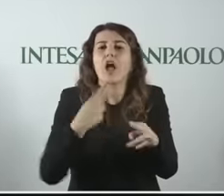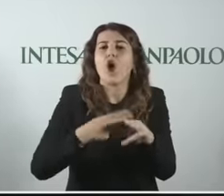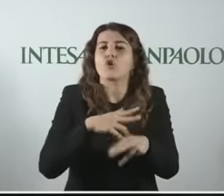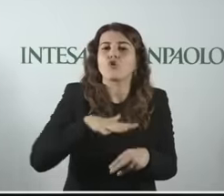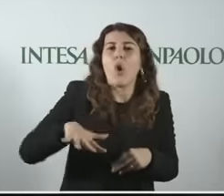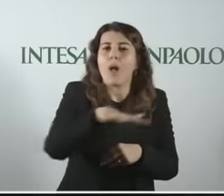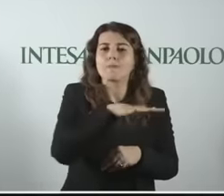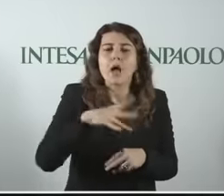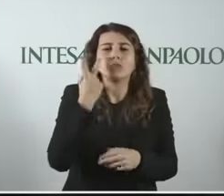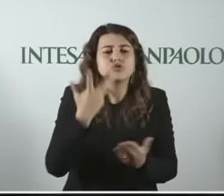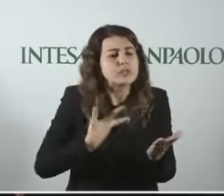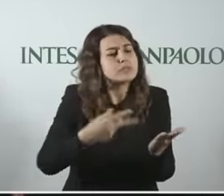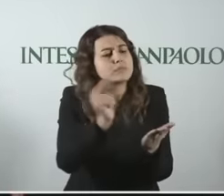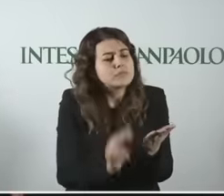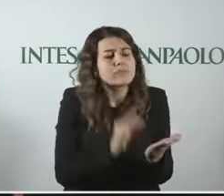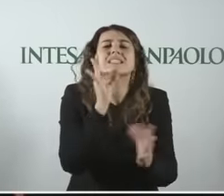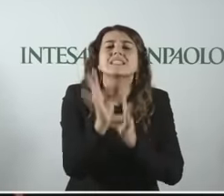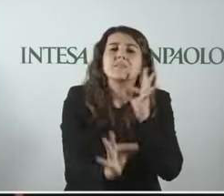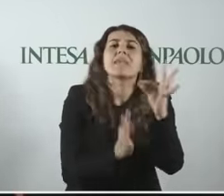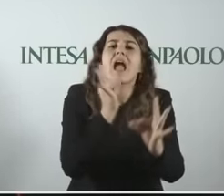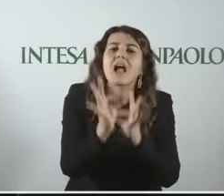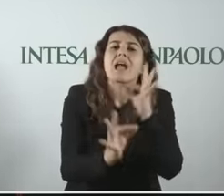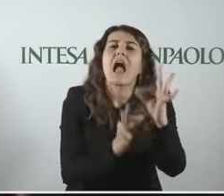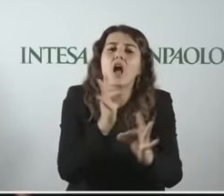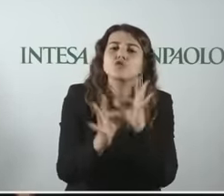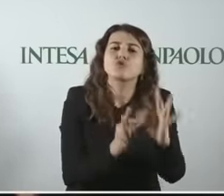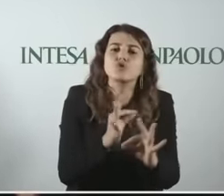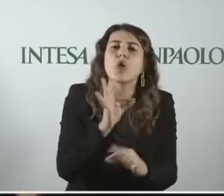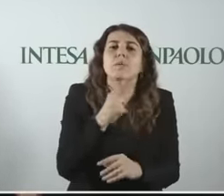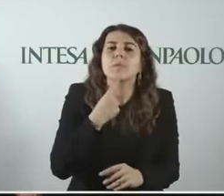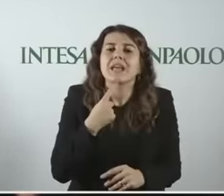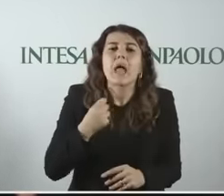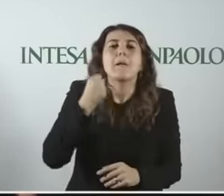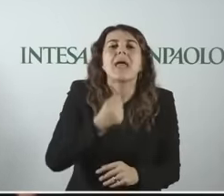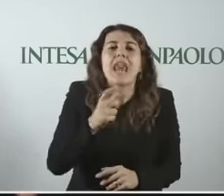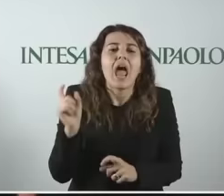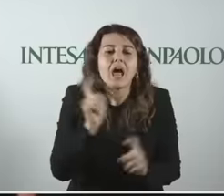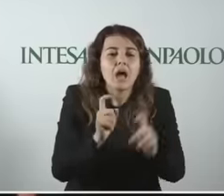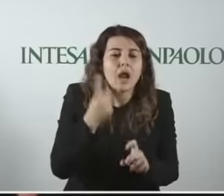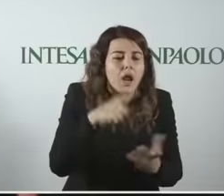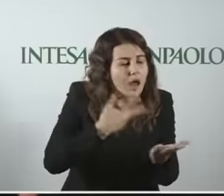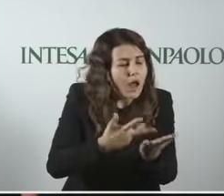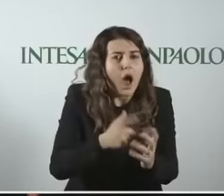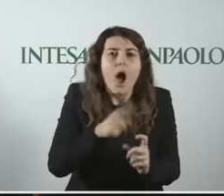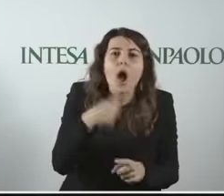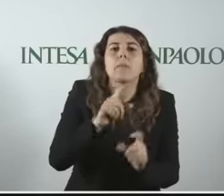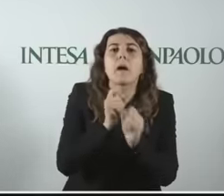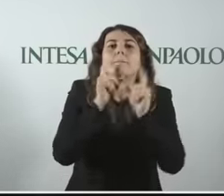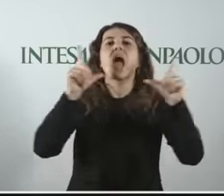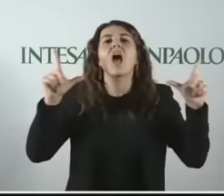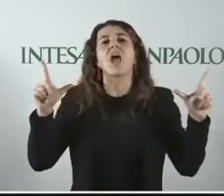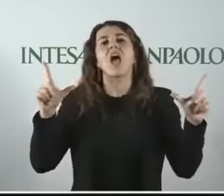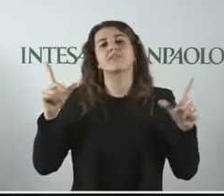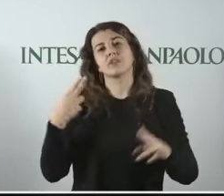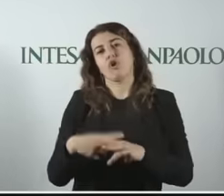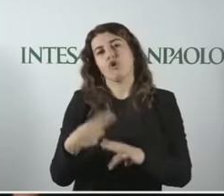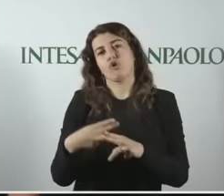contenute appunto queste descrizioni ad uso dei Pellegrini delle meraviglie di Roma e quello è proprio un